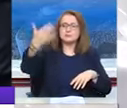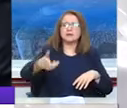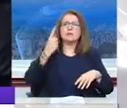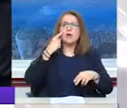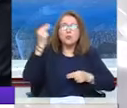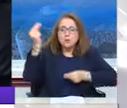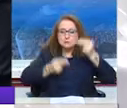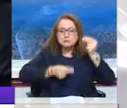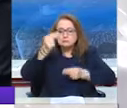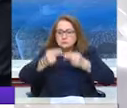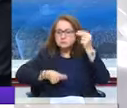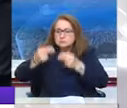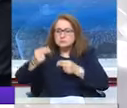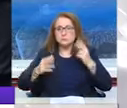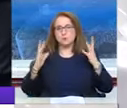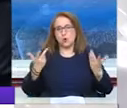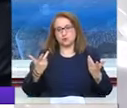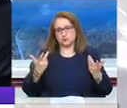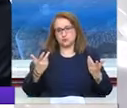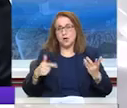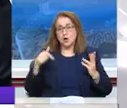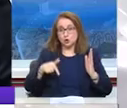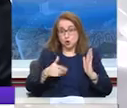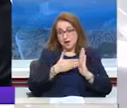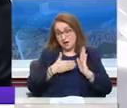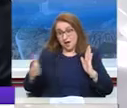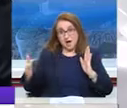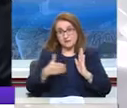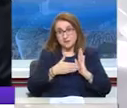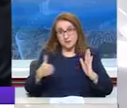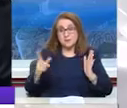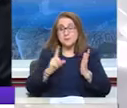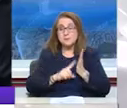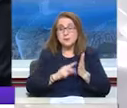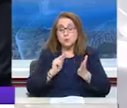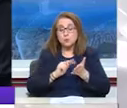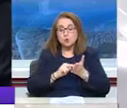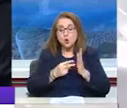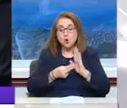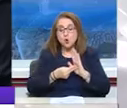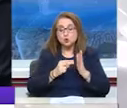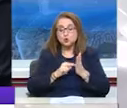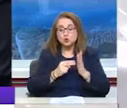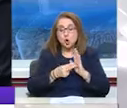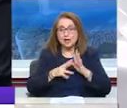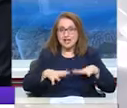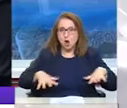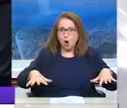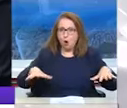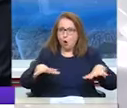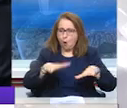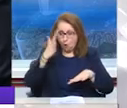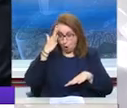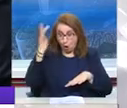απαιτεί συνοχή, απαιτεί προσοχή και μετριοπάθεια από όλους. Πιστεύουμε ότι με